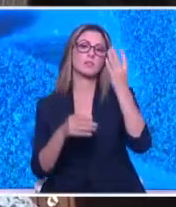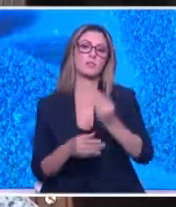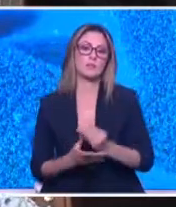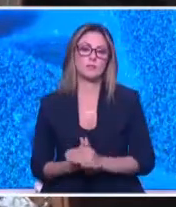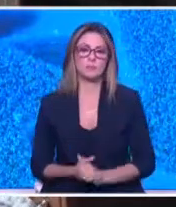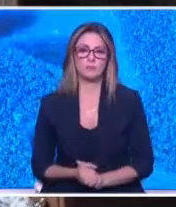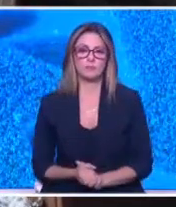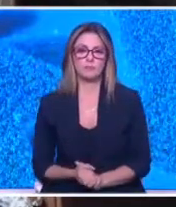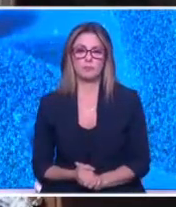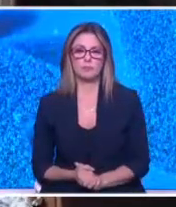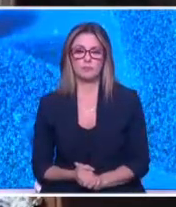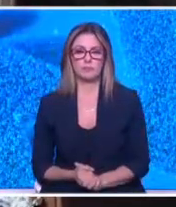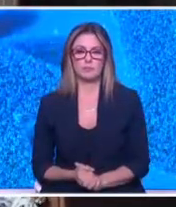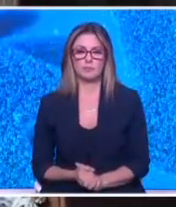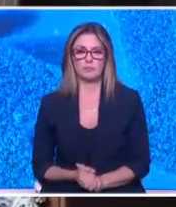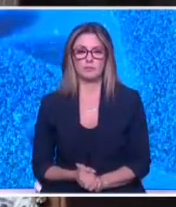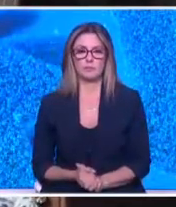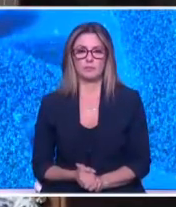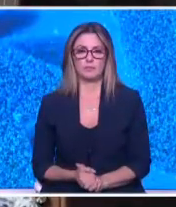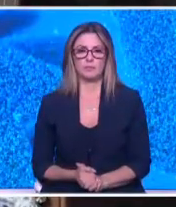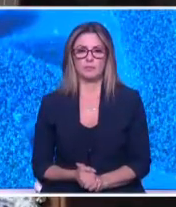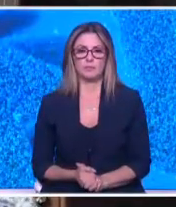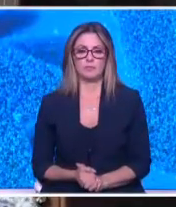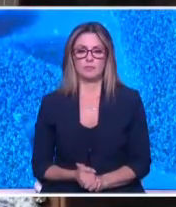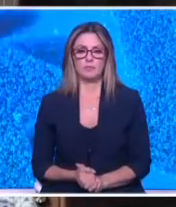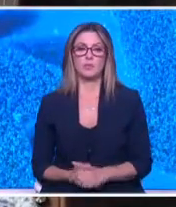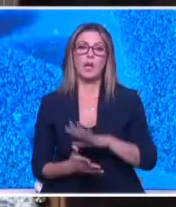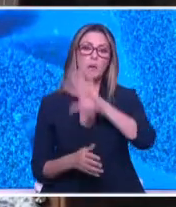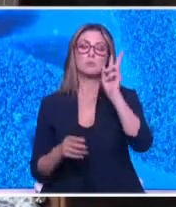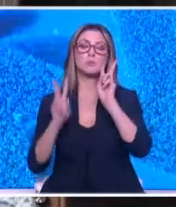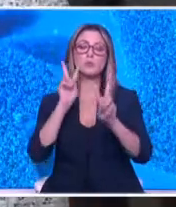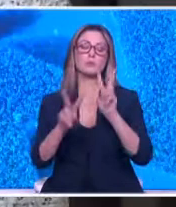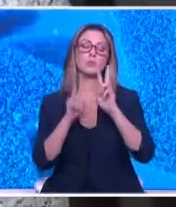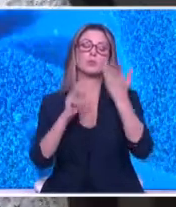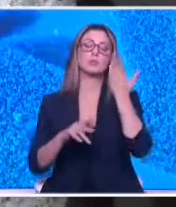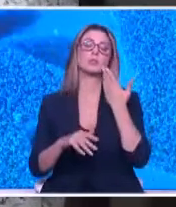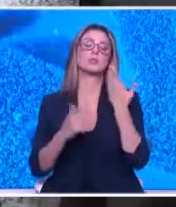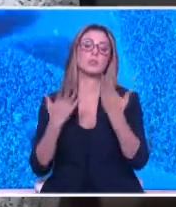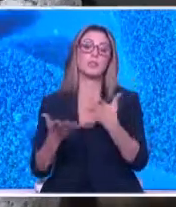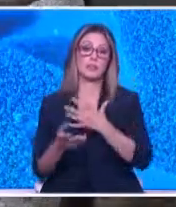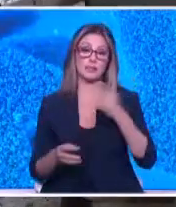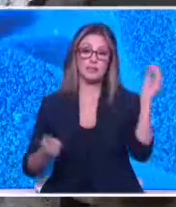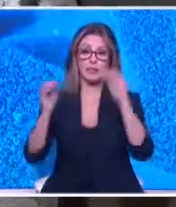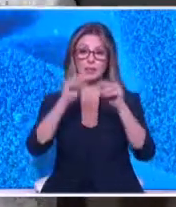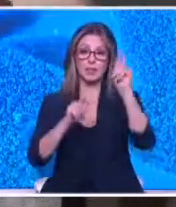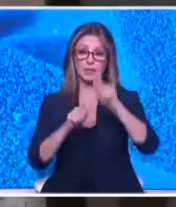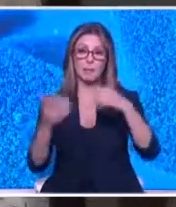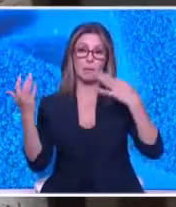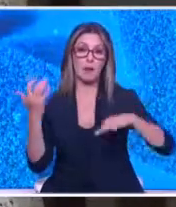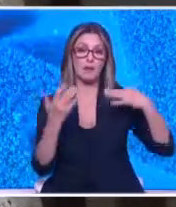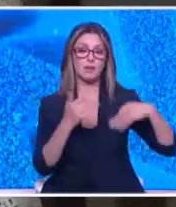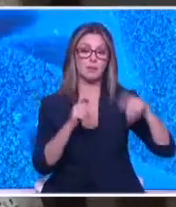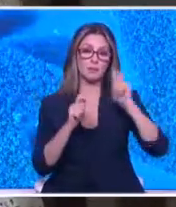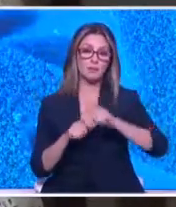her platformda yani bütün sosyal medya platformlarında çok izlendi ve çok tepki aldık. Kendi tasarladığı bağlamaları kullandığı